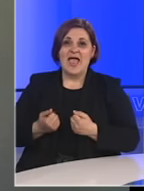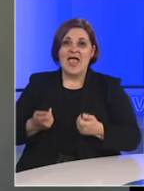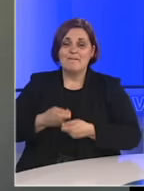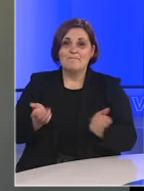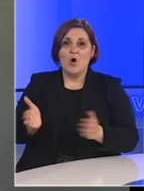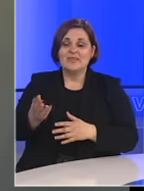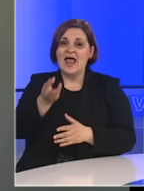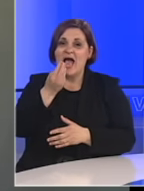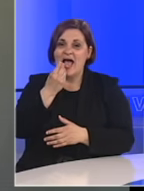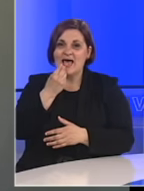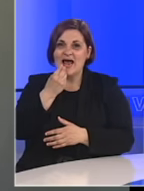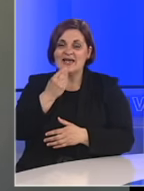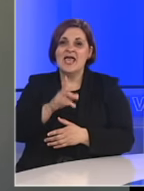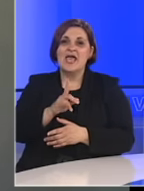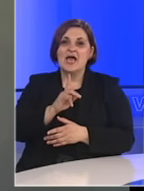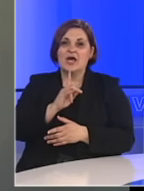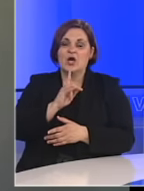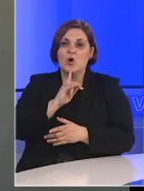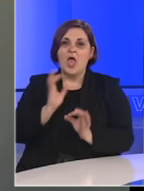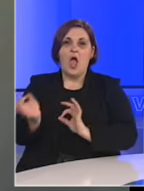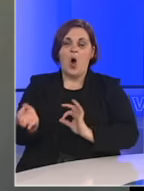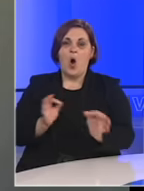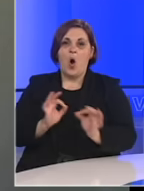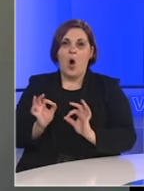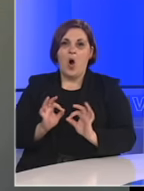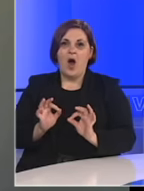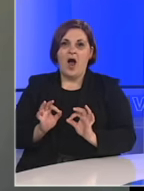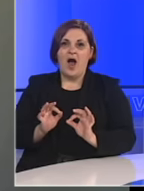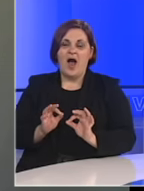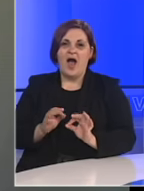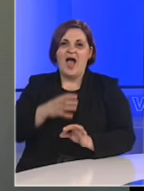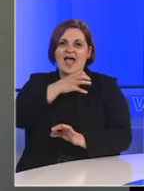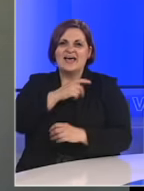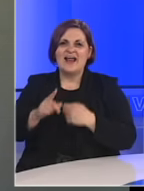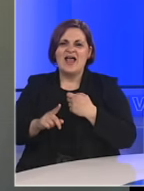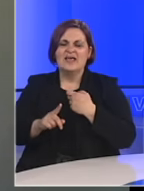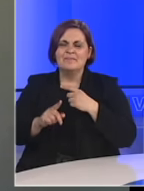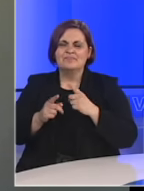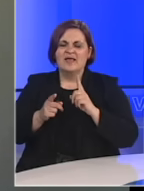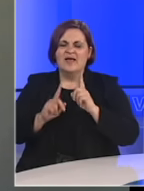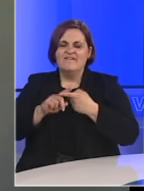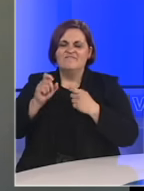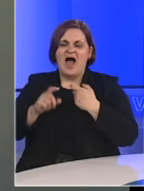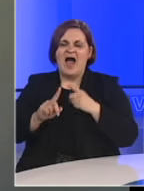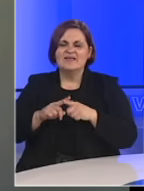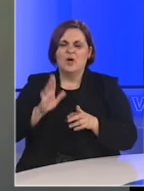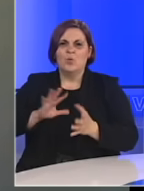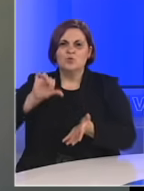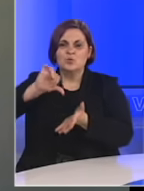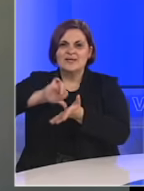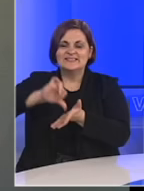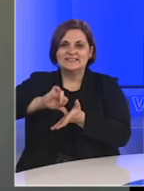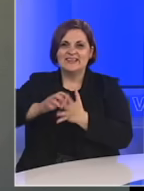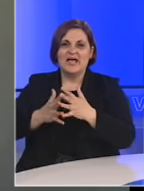podjele paketa hrane koji je obezbijedio Kralj Fahd kulturni centar u Sarajevu u saradnji